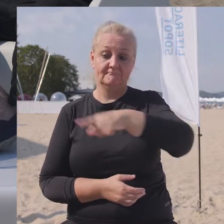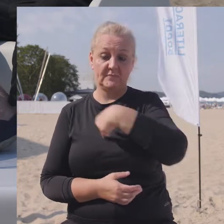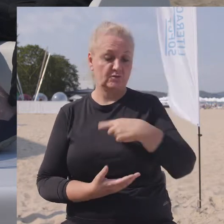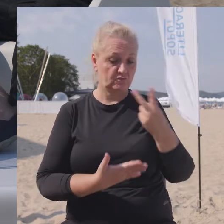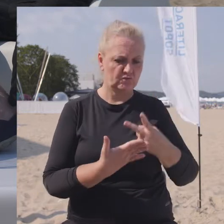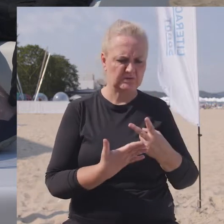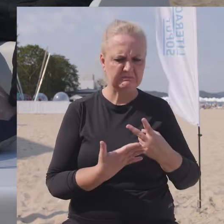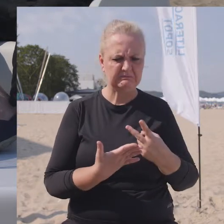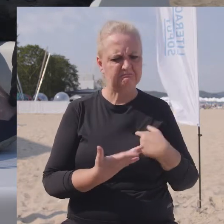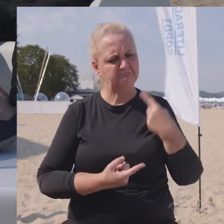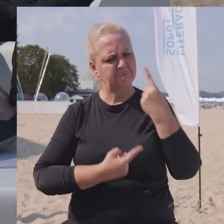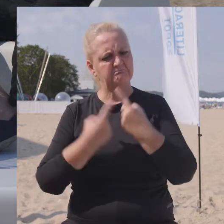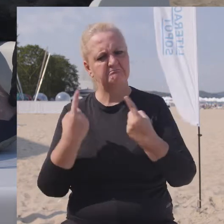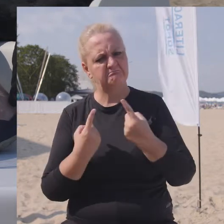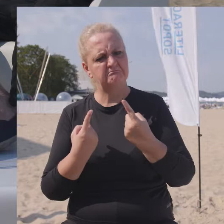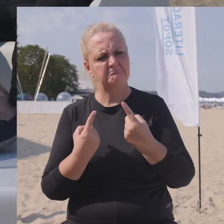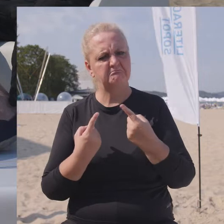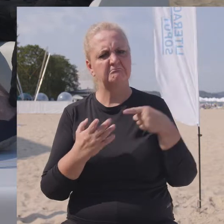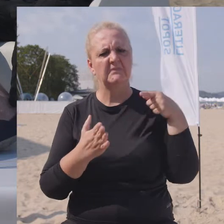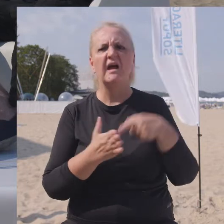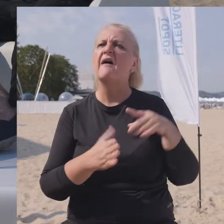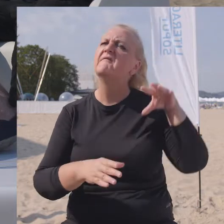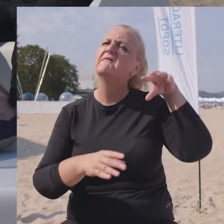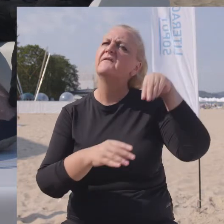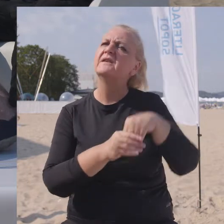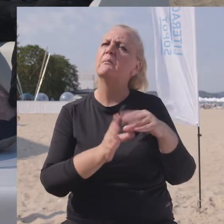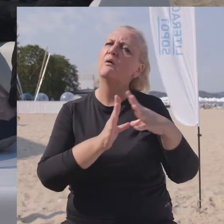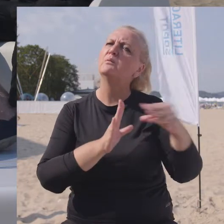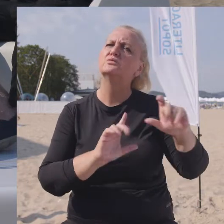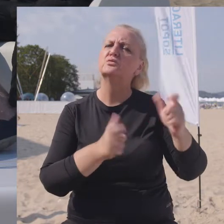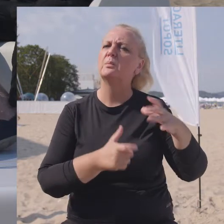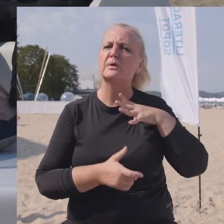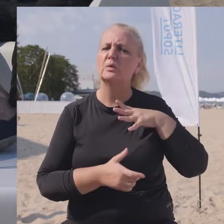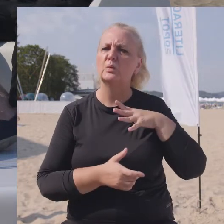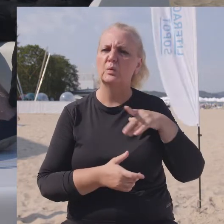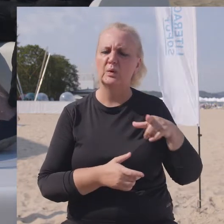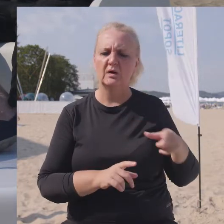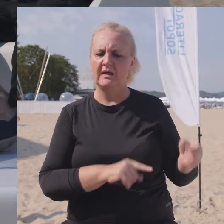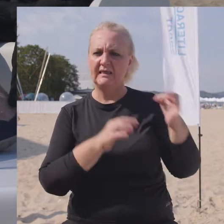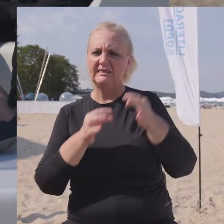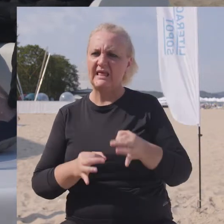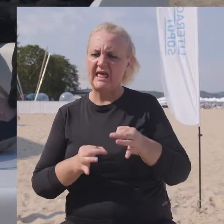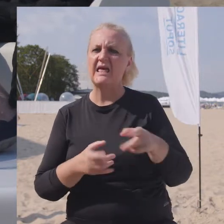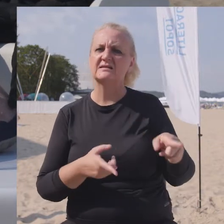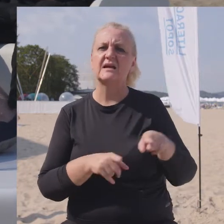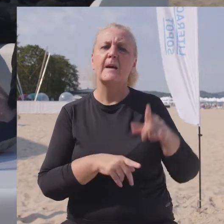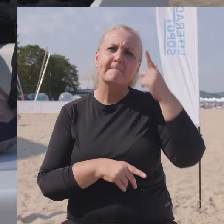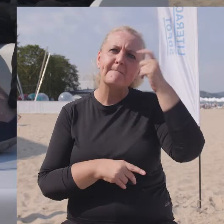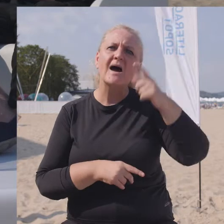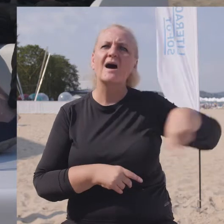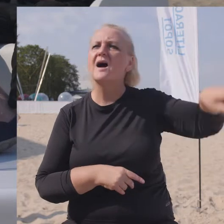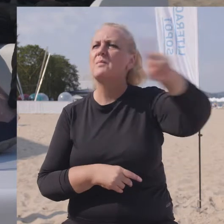czytelnikowi zastanowić nad kalkami, które wciąż funkcjonują w pamięci